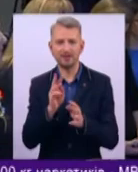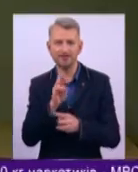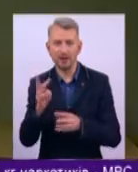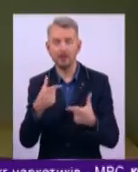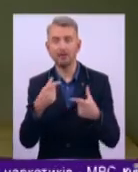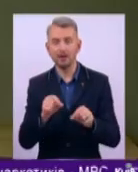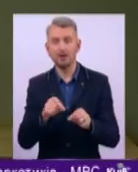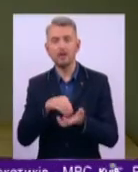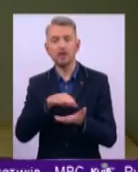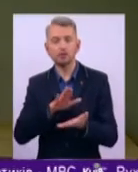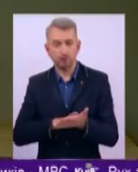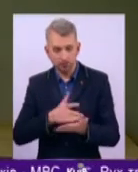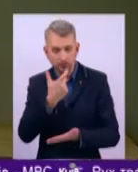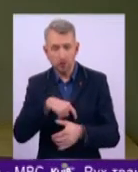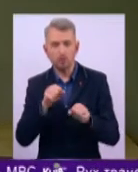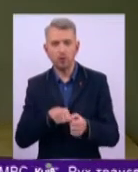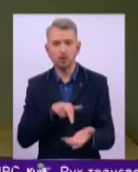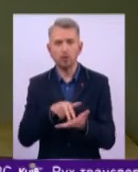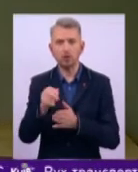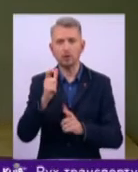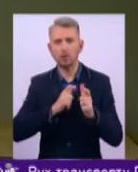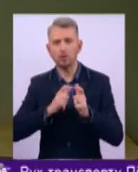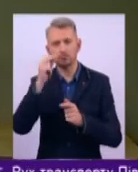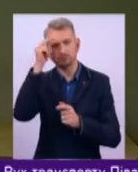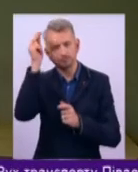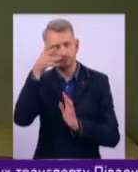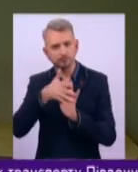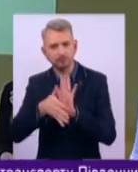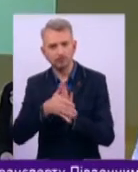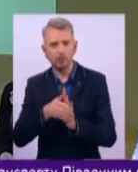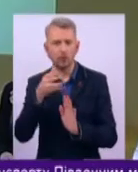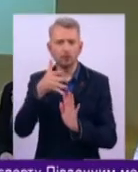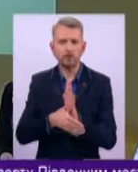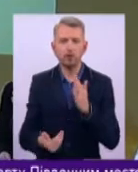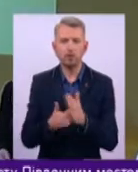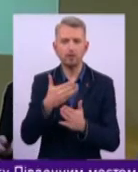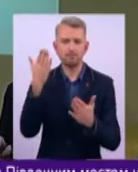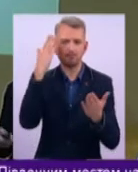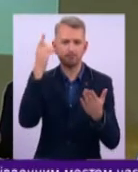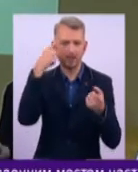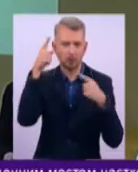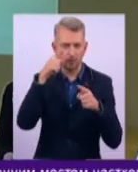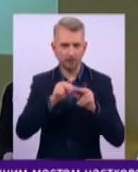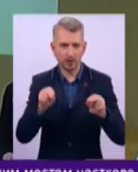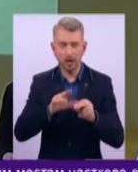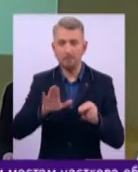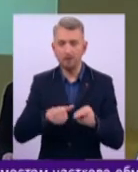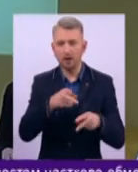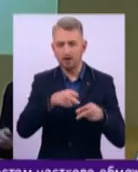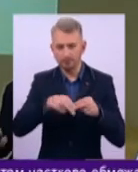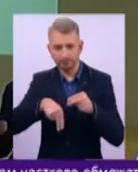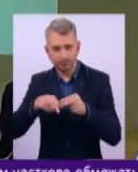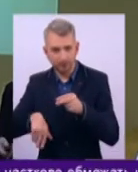якому, зареєструвавшись, можна буде пройти курси лекцій, опанувати нові прийоми викладання. Після закінчення всіх етапів